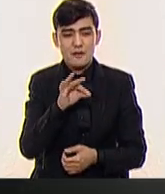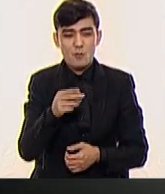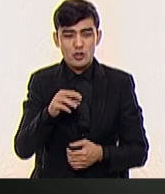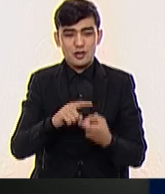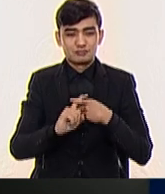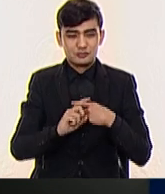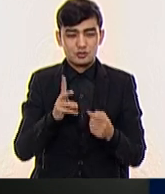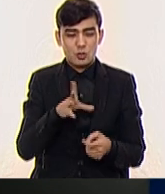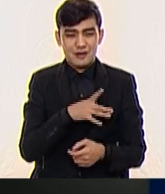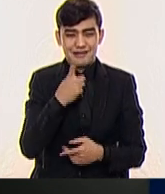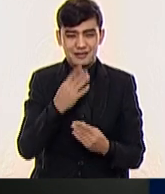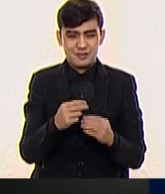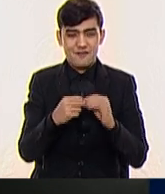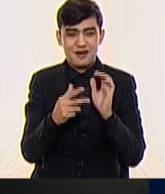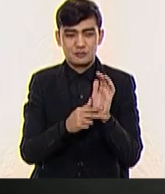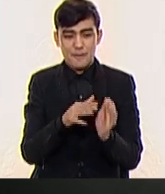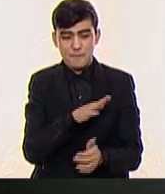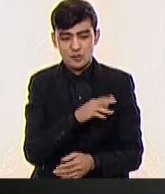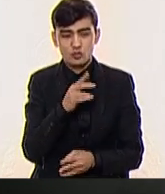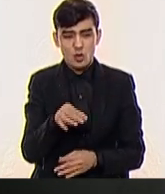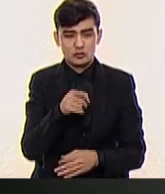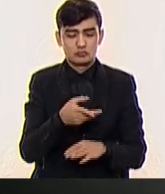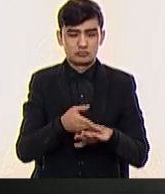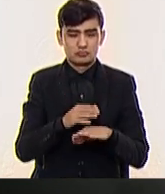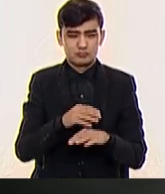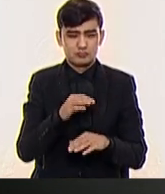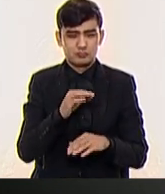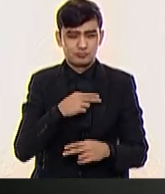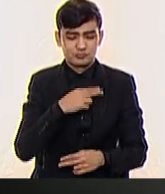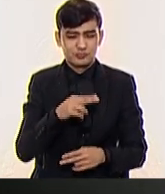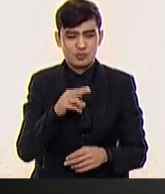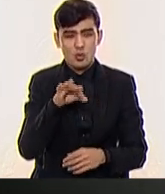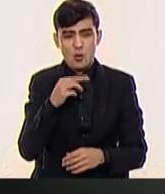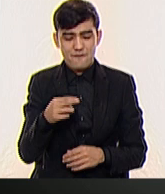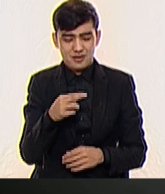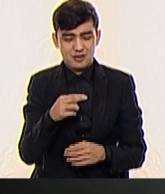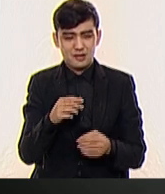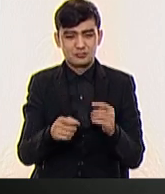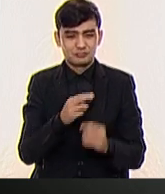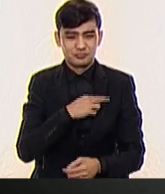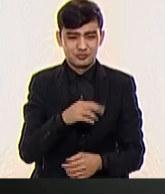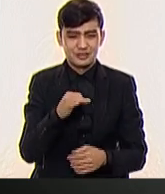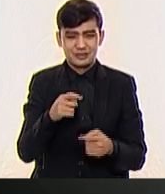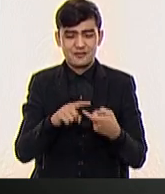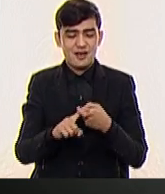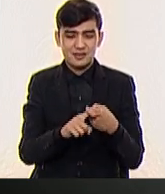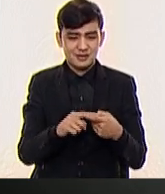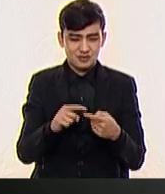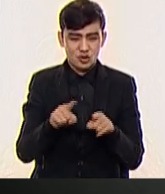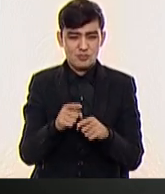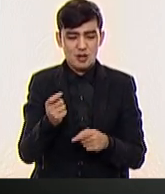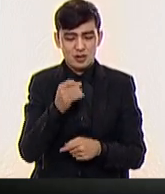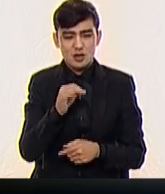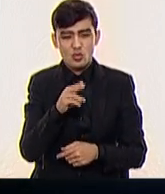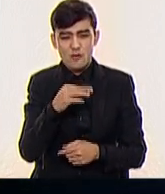жұқтырғандардың саны бір күнде 18 болғанымен, бұл аурудан көз жұмғандардың саны ковидтен қайтыс болғандармен шамалас екен. Ал ковидті